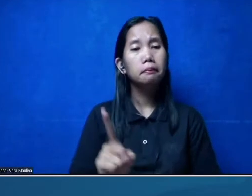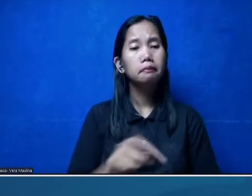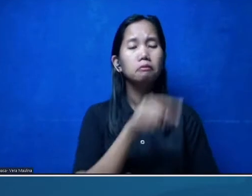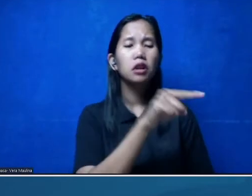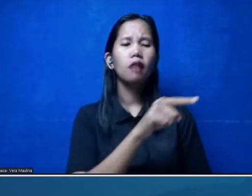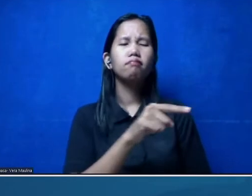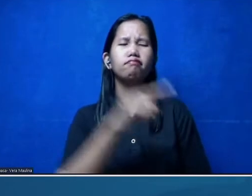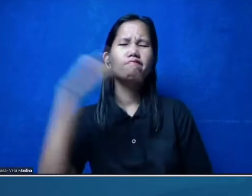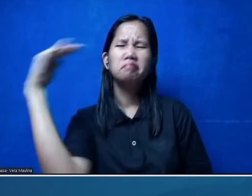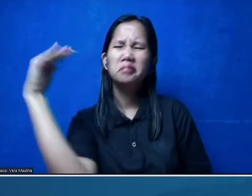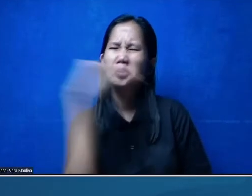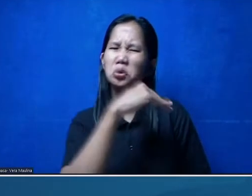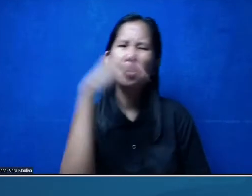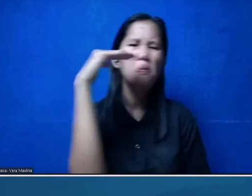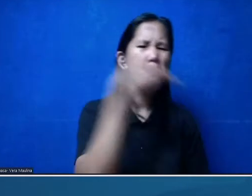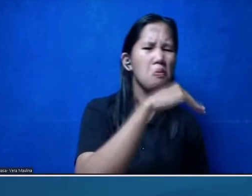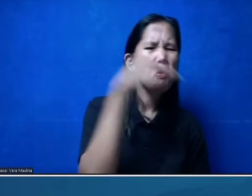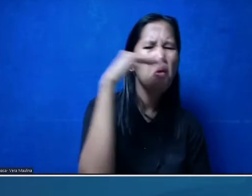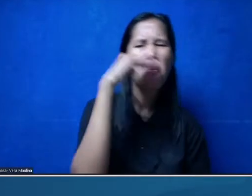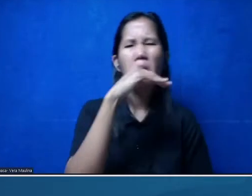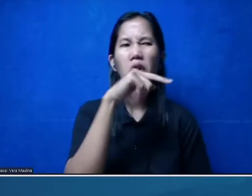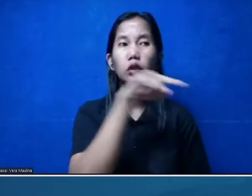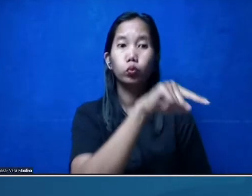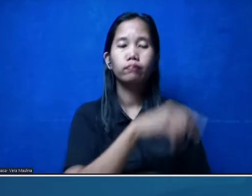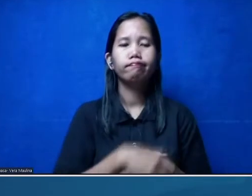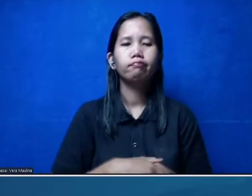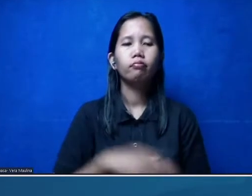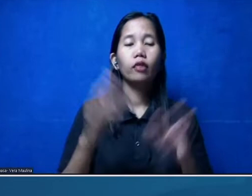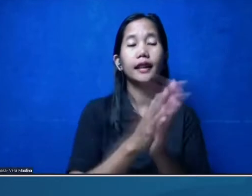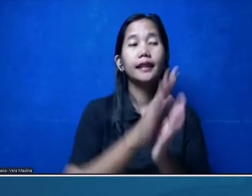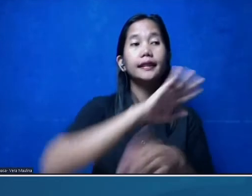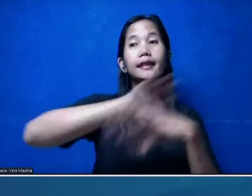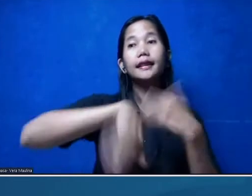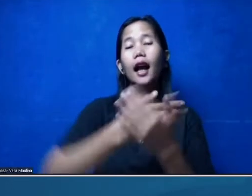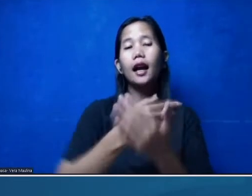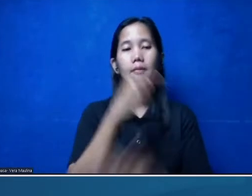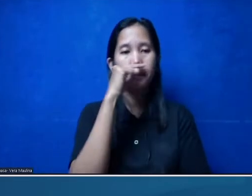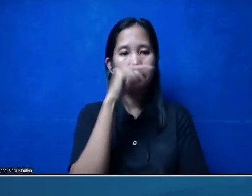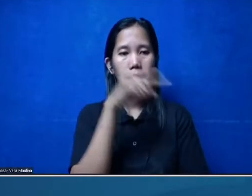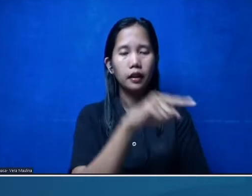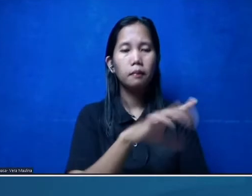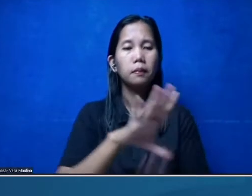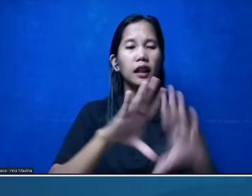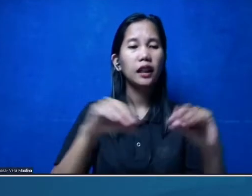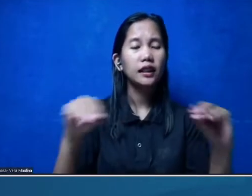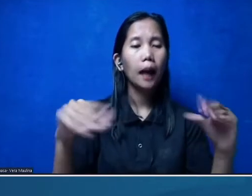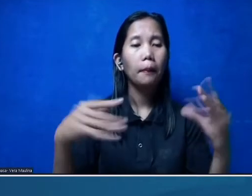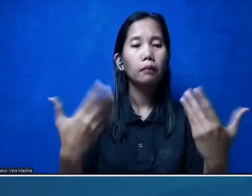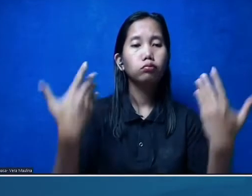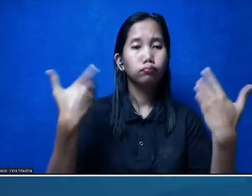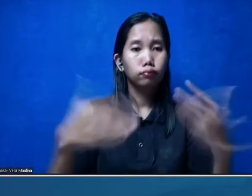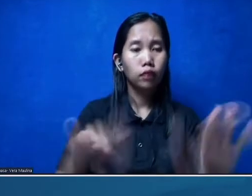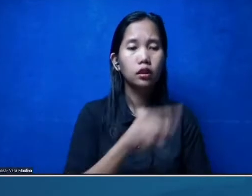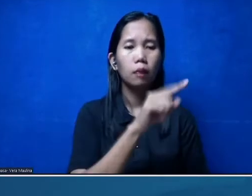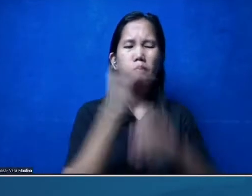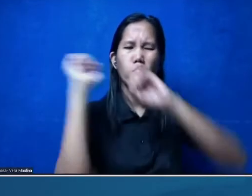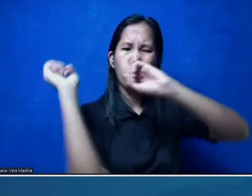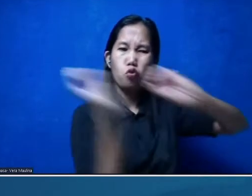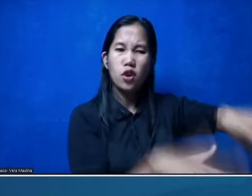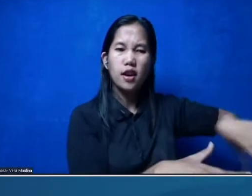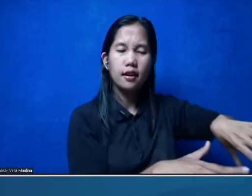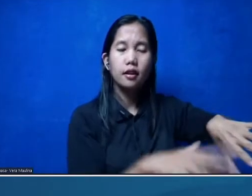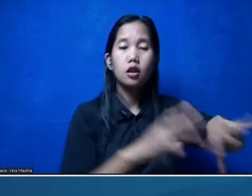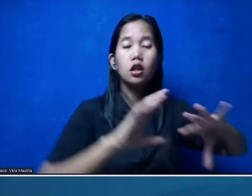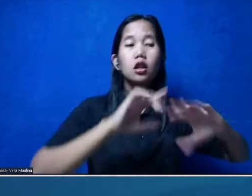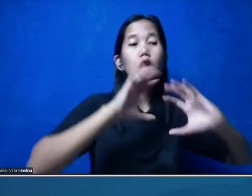setelah Dia dibuang ke dunia ini atau ke planet bumi ini Apa pekerjaan iblis paling sedikit ada